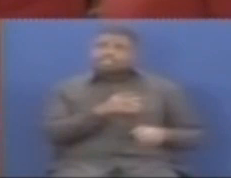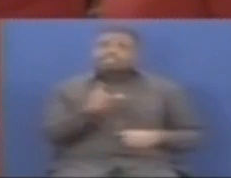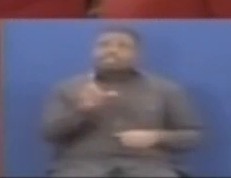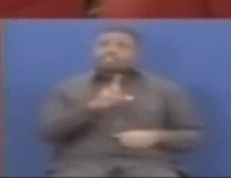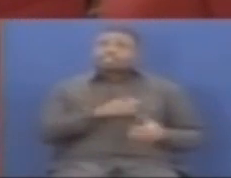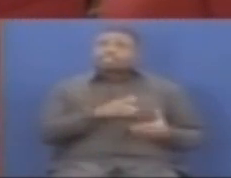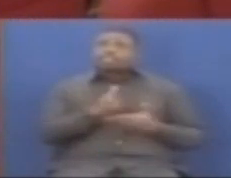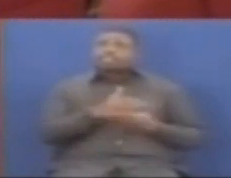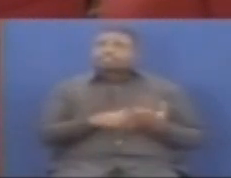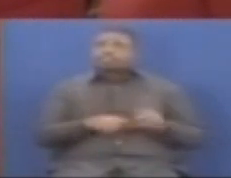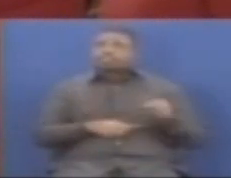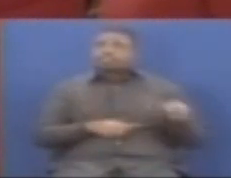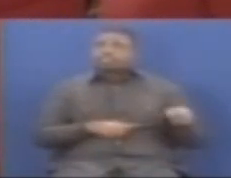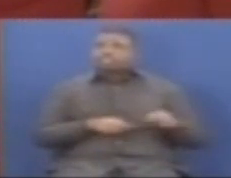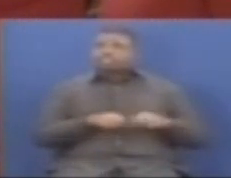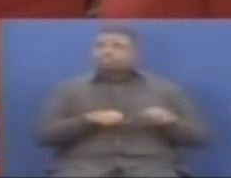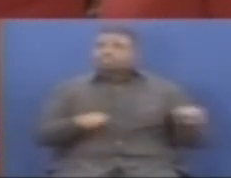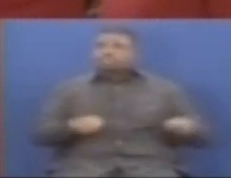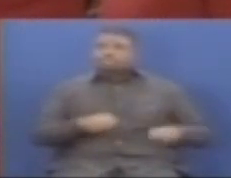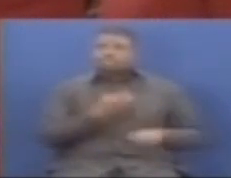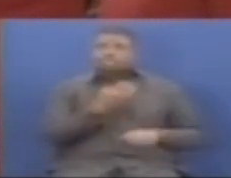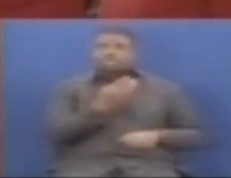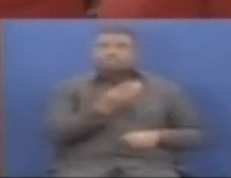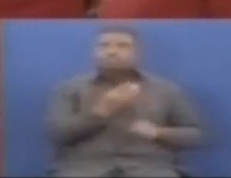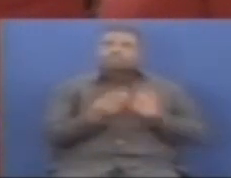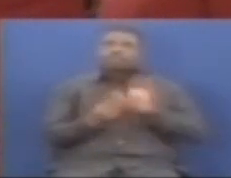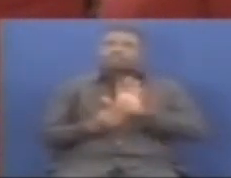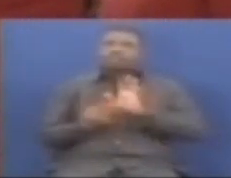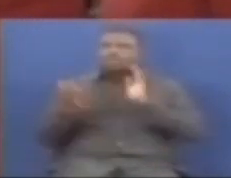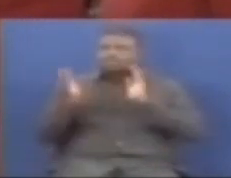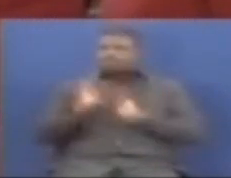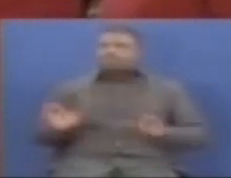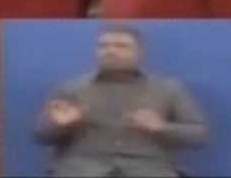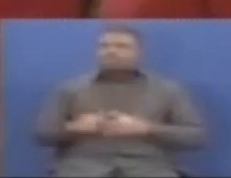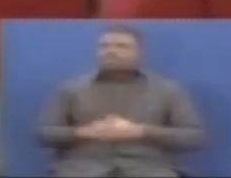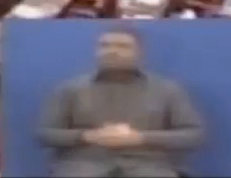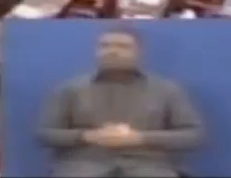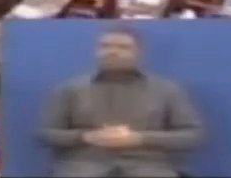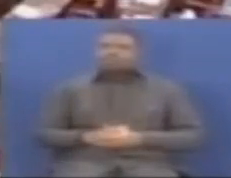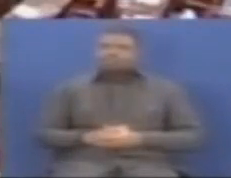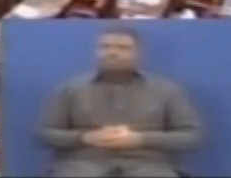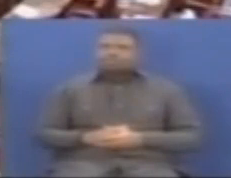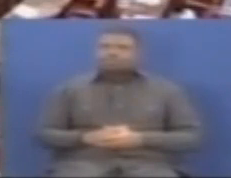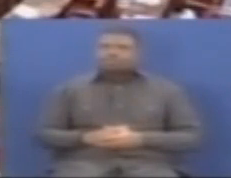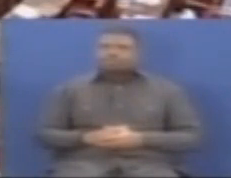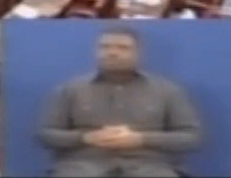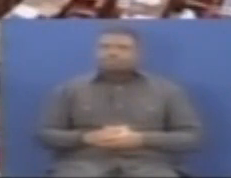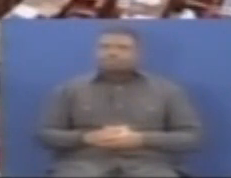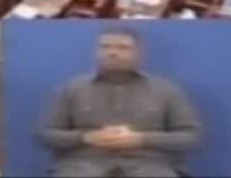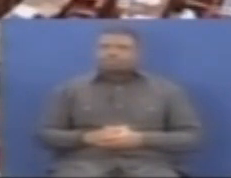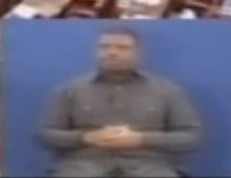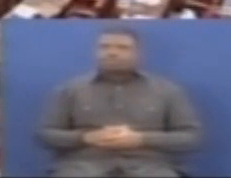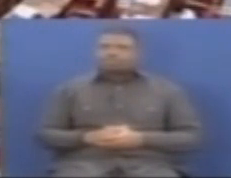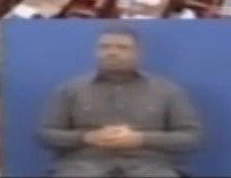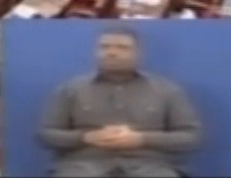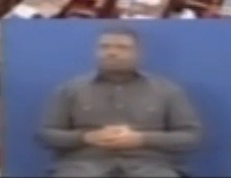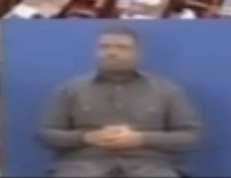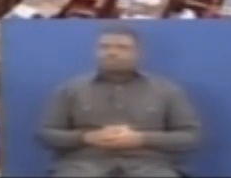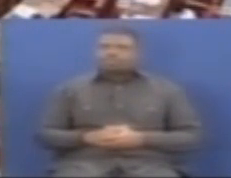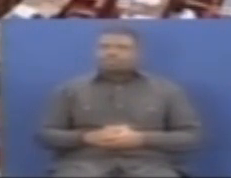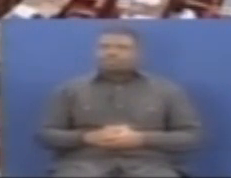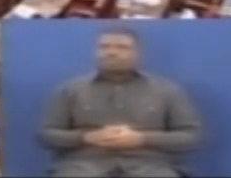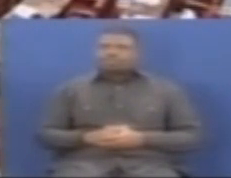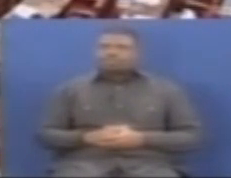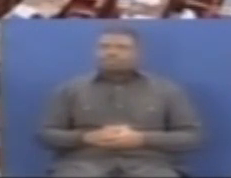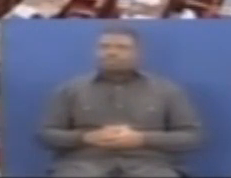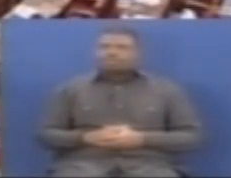Sibiti halafu kuunganisha katika mikoa ya Simiyu na Shinyanga na Mwanza. Unafahamu kinachoendelea, na mheshimiwa naibu spika, nimfahamishe tu mheshimiwa mbunge,